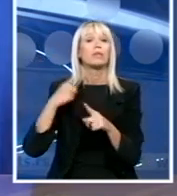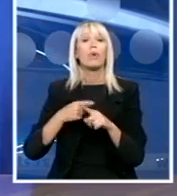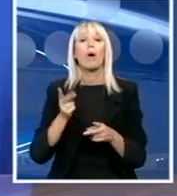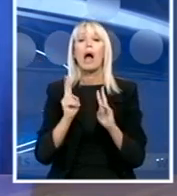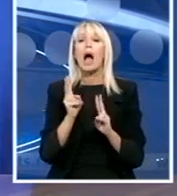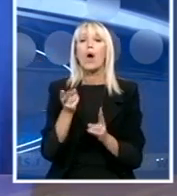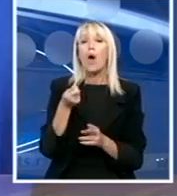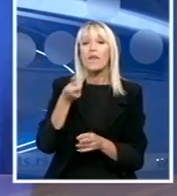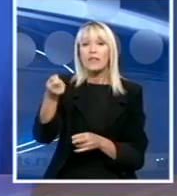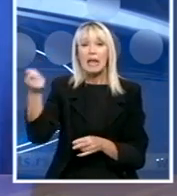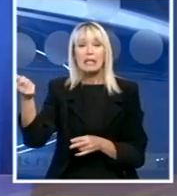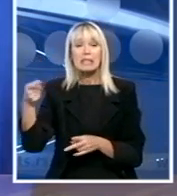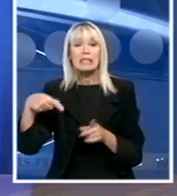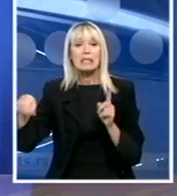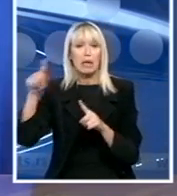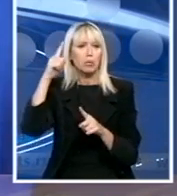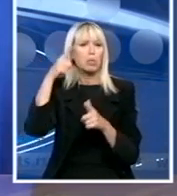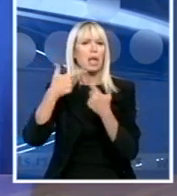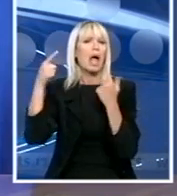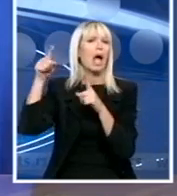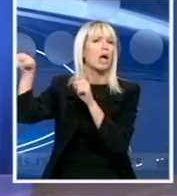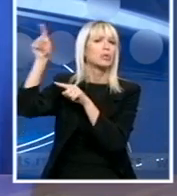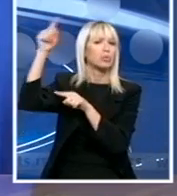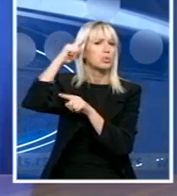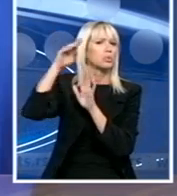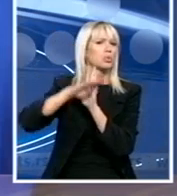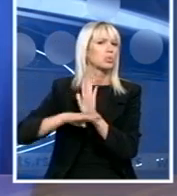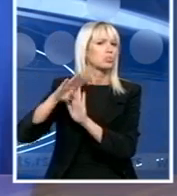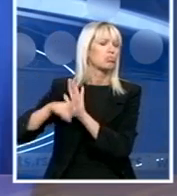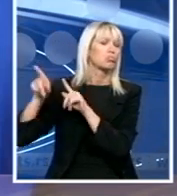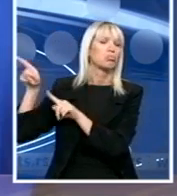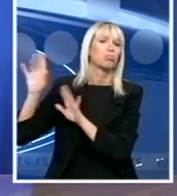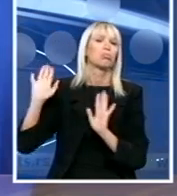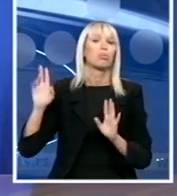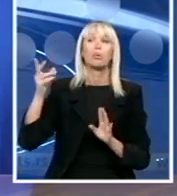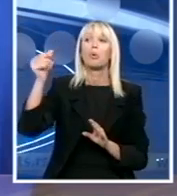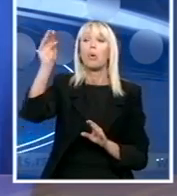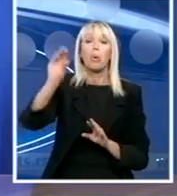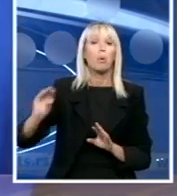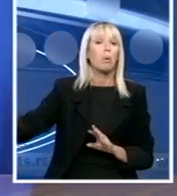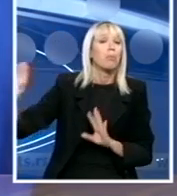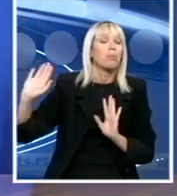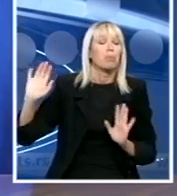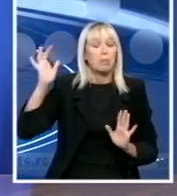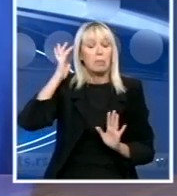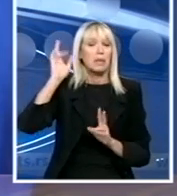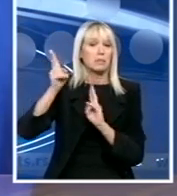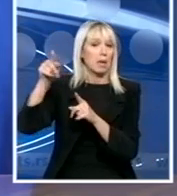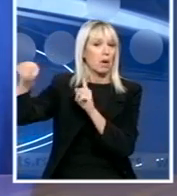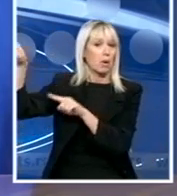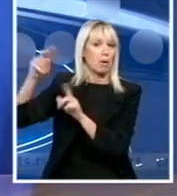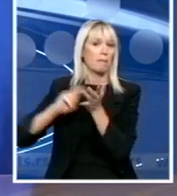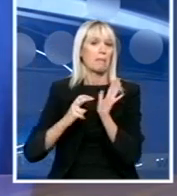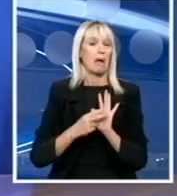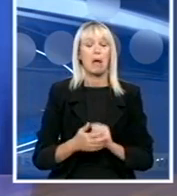finansiranja vrlo jasan po tom pitanju i iz tih nekih sredstava treba i da se tako nešto planira.